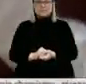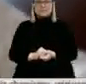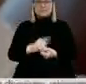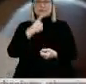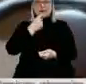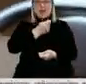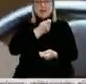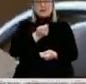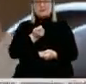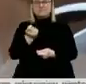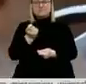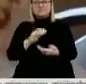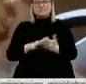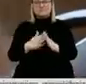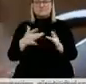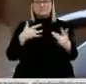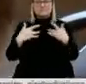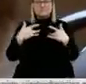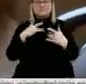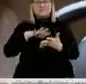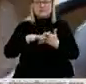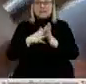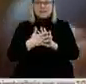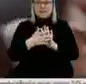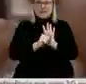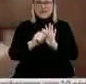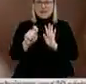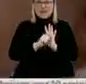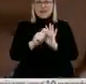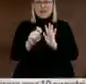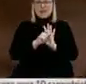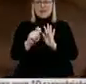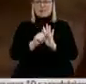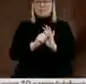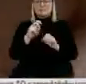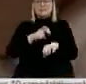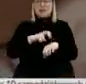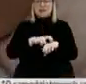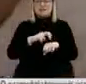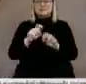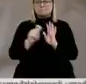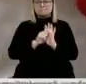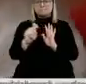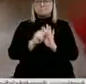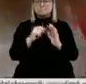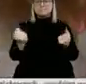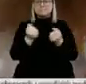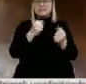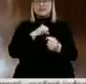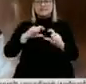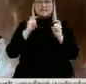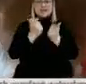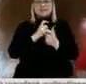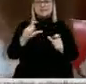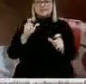Mimo tego, tych męczarni, tych rehabilitacji, tego jeżdżenia po tych lekarzach, stara się cały czas być pogodna i